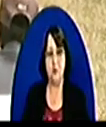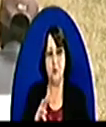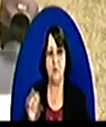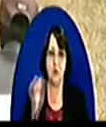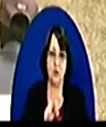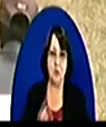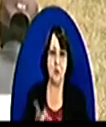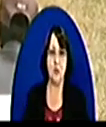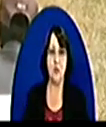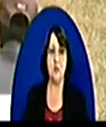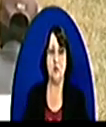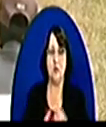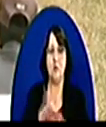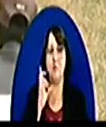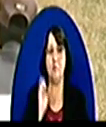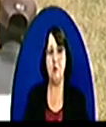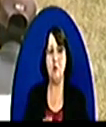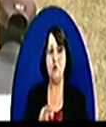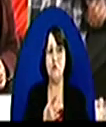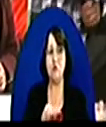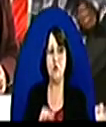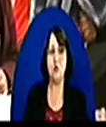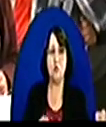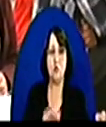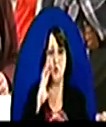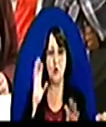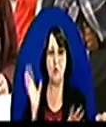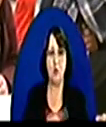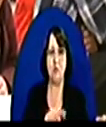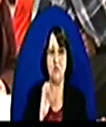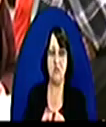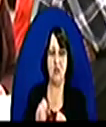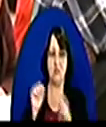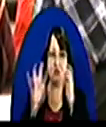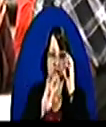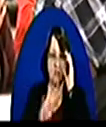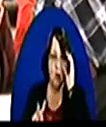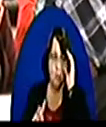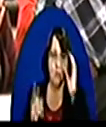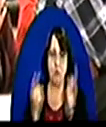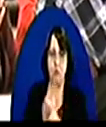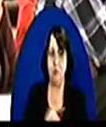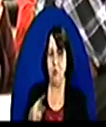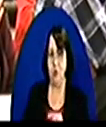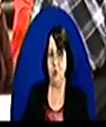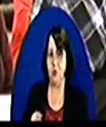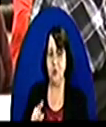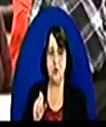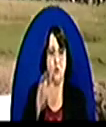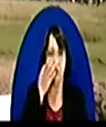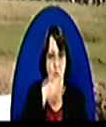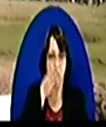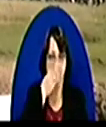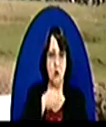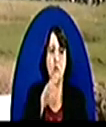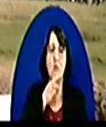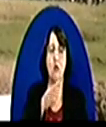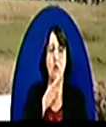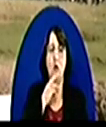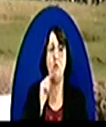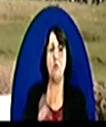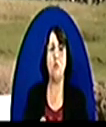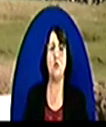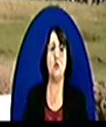намаас нэр дэвшигчдийг Бат Үлзий сүмд тоглолт зохион байгуулсан гэж ардчилсан намаас буруутгасан. Тэгвэл энэ нь худлаа ташаа мэдээллээ гэдгийг